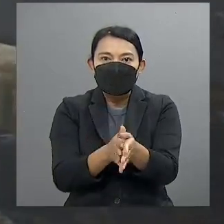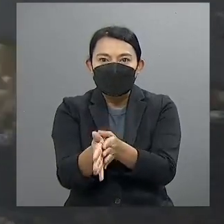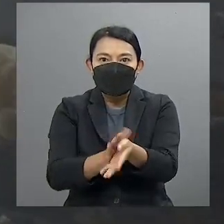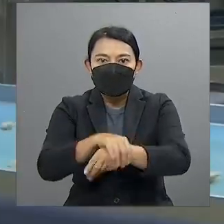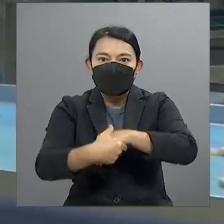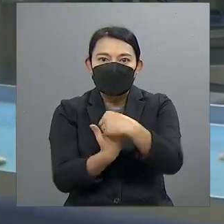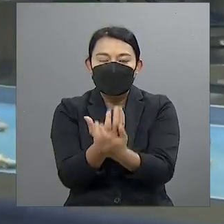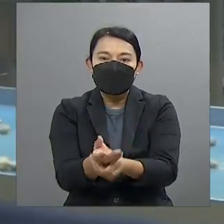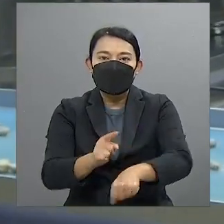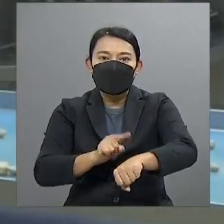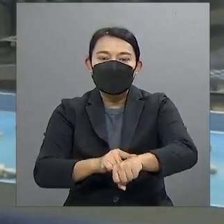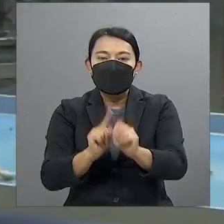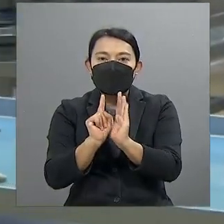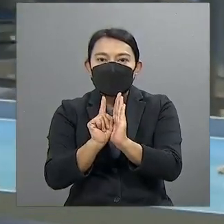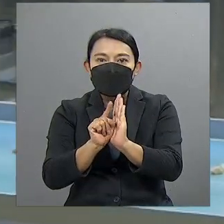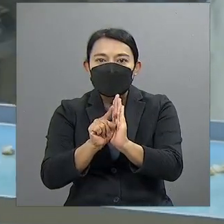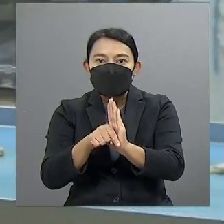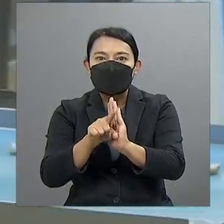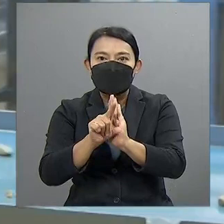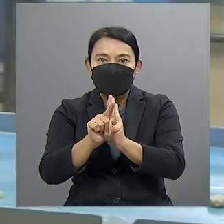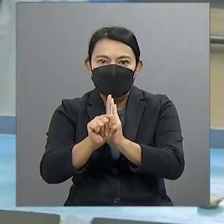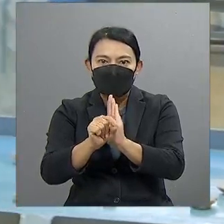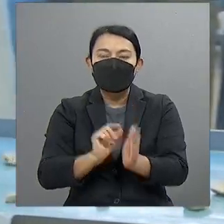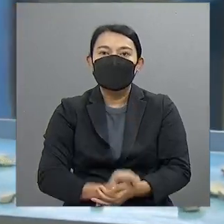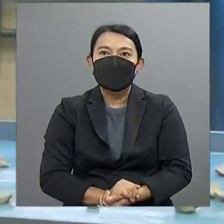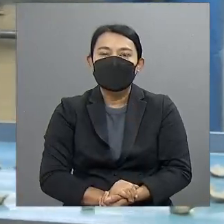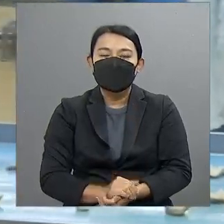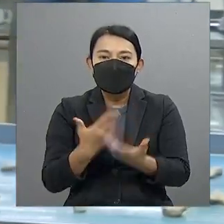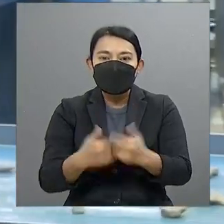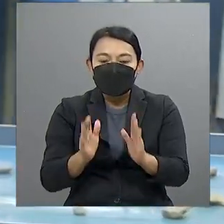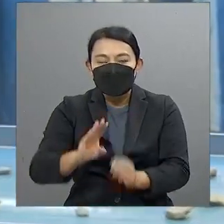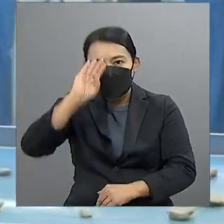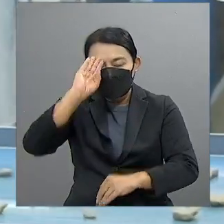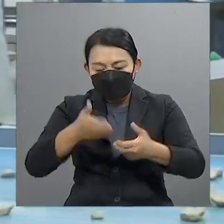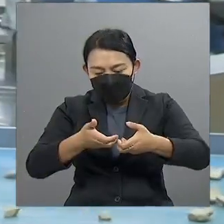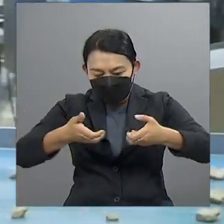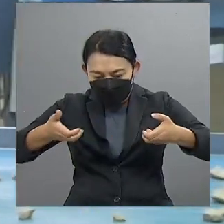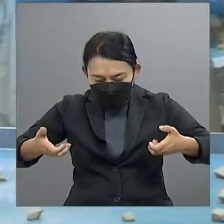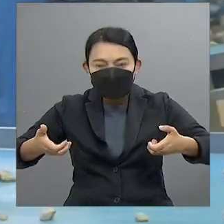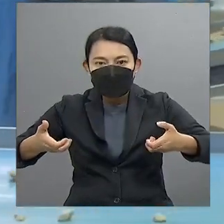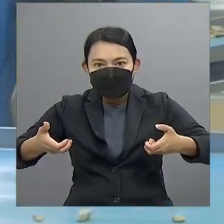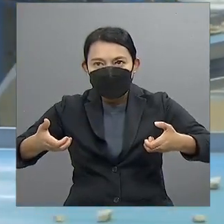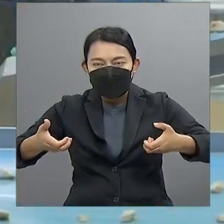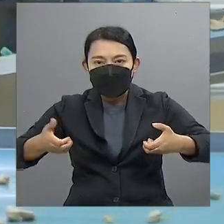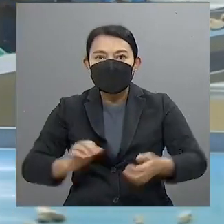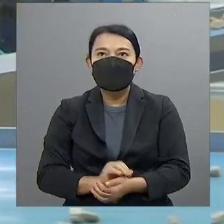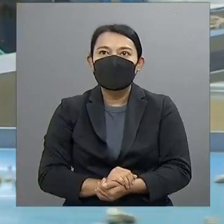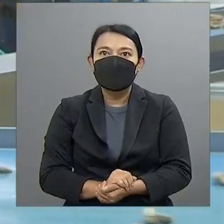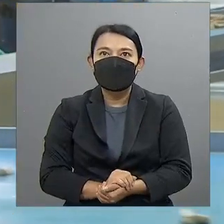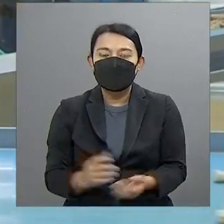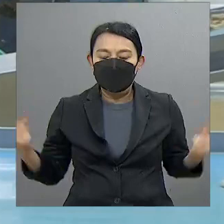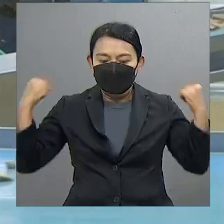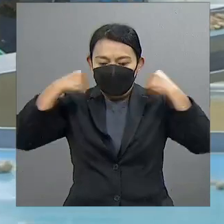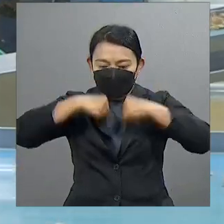20วินาทีนะครับแล้วก็พยายามแยกนะครับผู้ป่วยที่ออกมาให้เร็วที่สุดนะครับแล้วก็รวมถึงการใส่ PPE พวกนี้ก็จะช่วยทำ